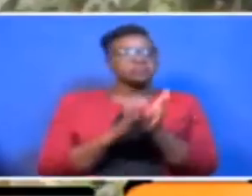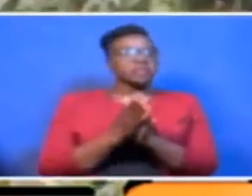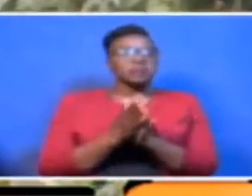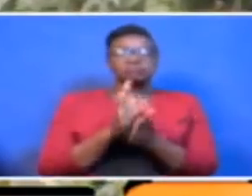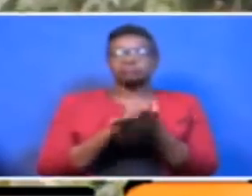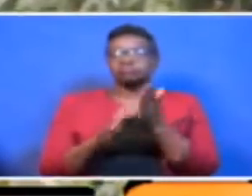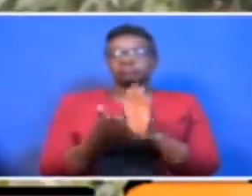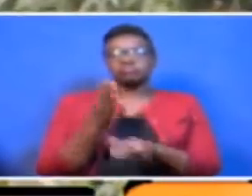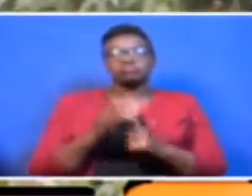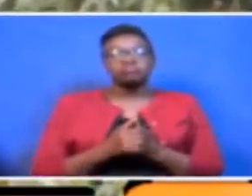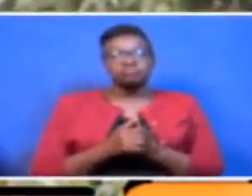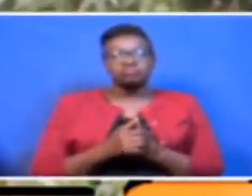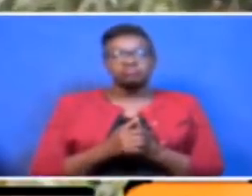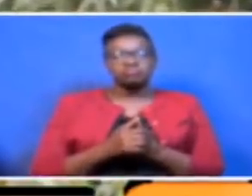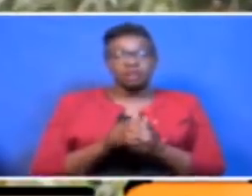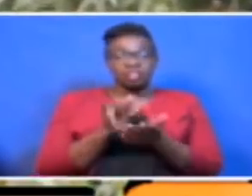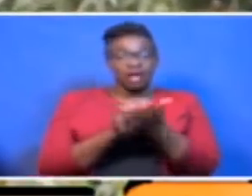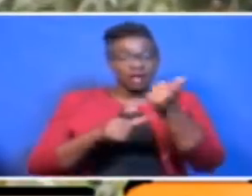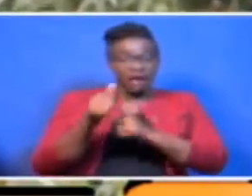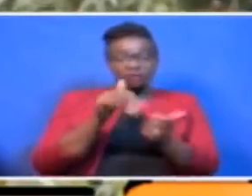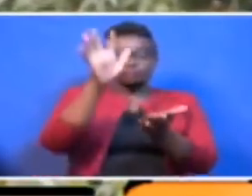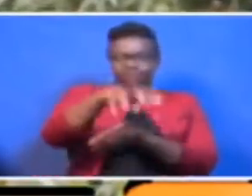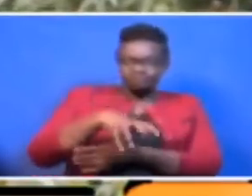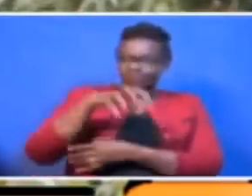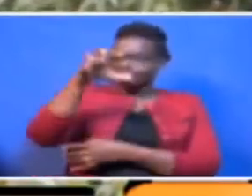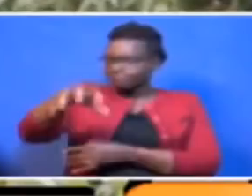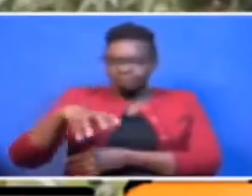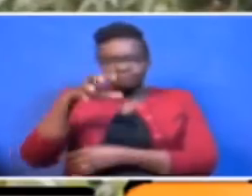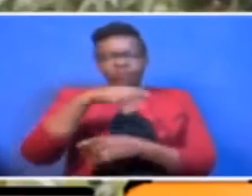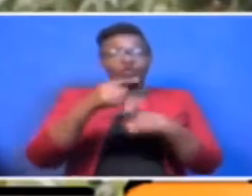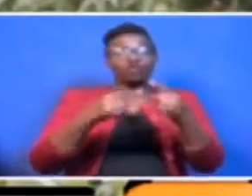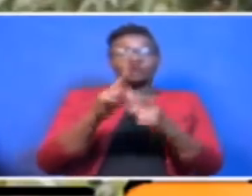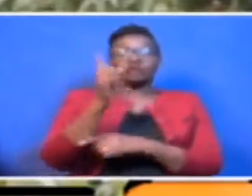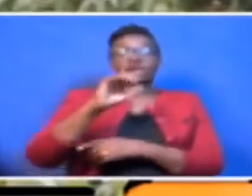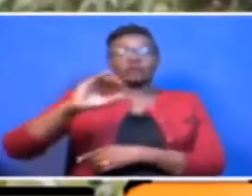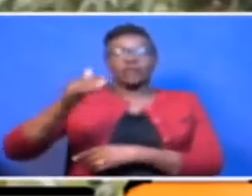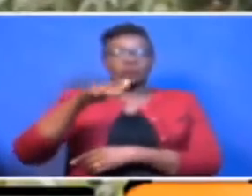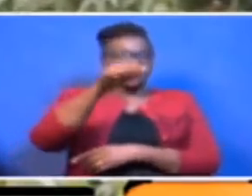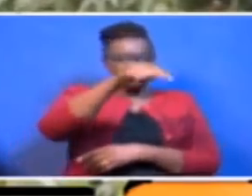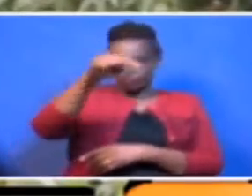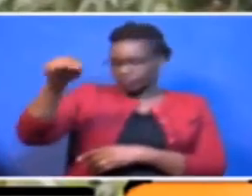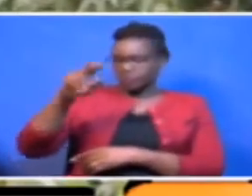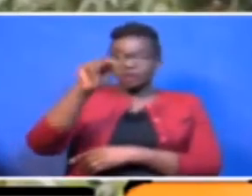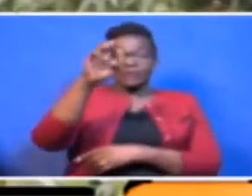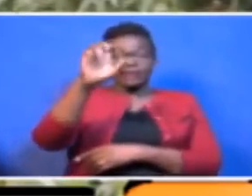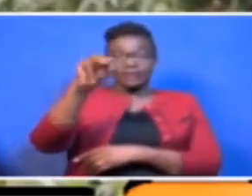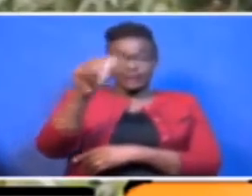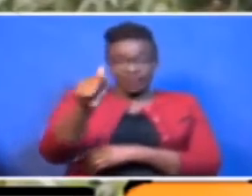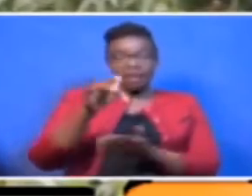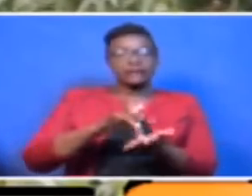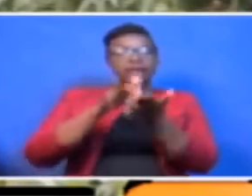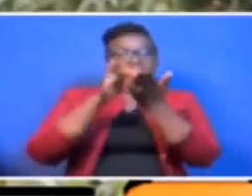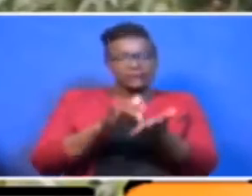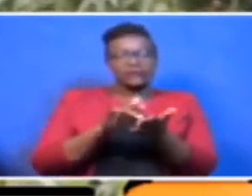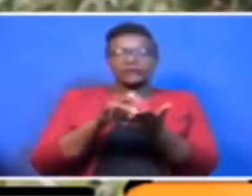Shughuli hii ya bomoa bomoa ikishika kasi katika maeneo tofauti hapa jijini, NEMA inasisitiza kwamba italegea